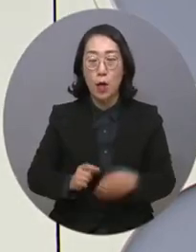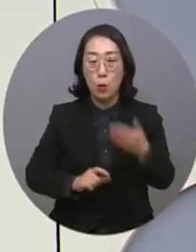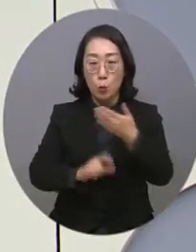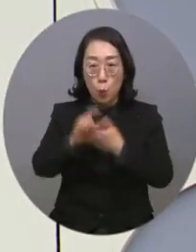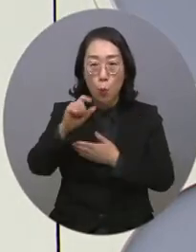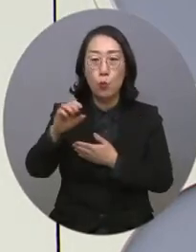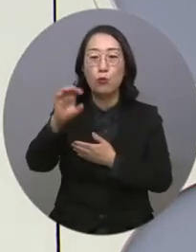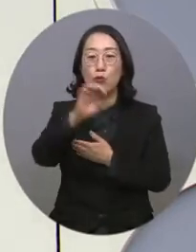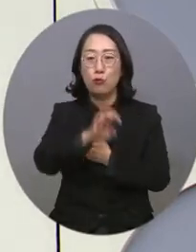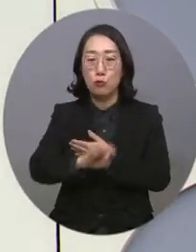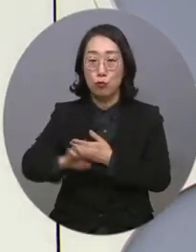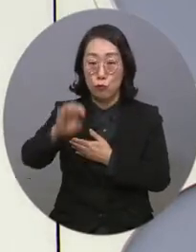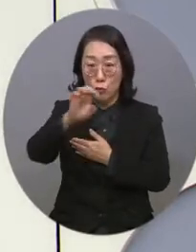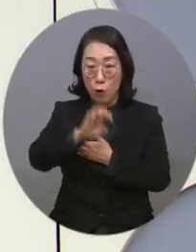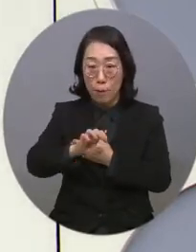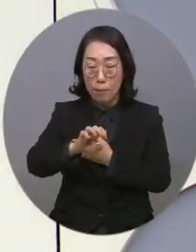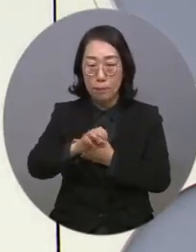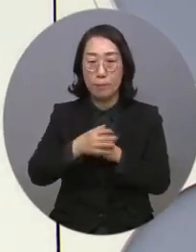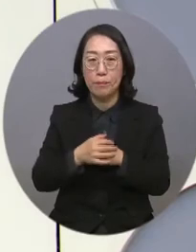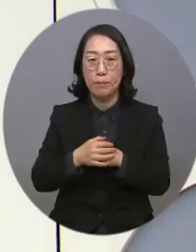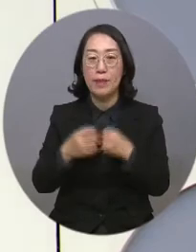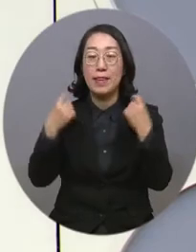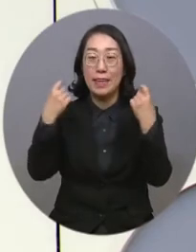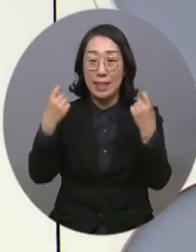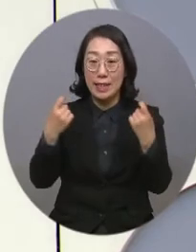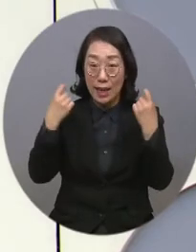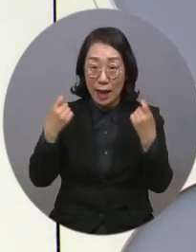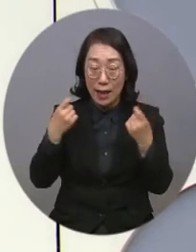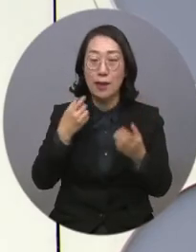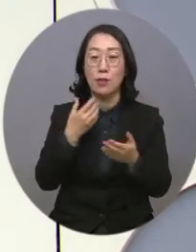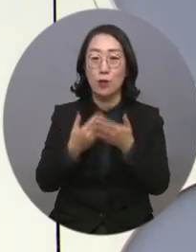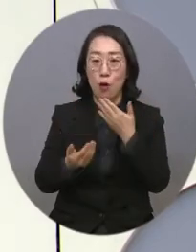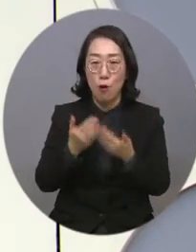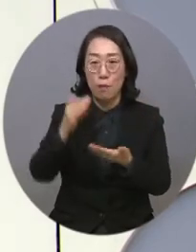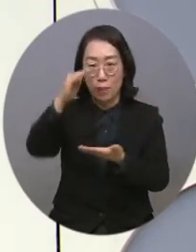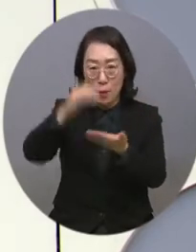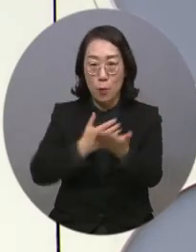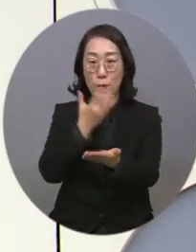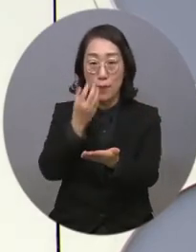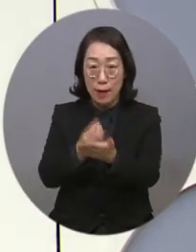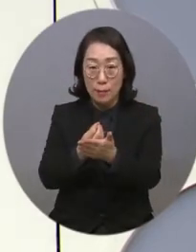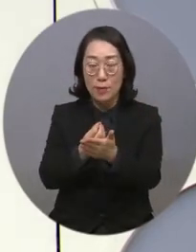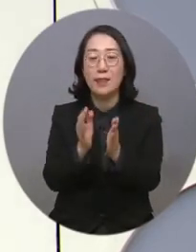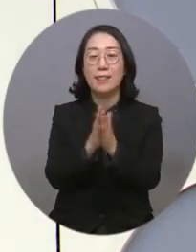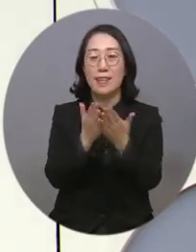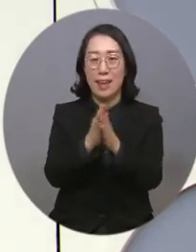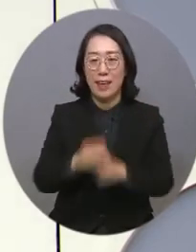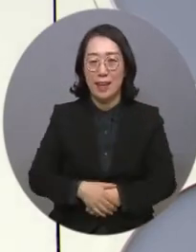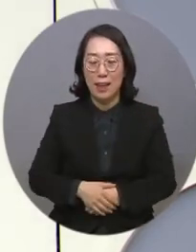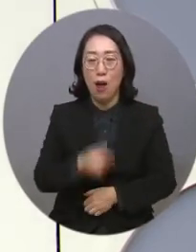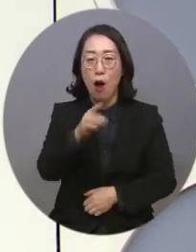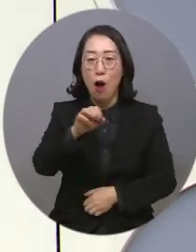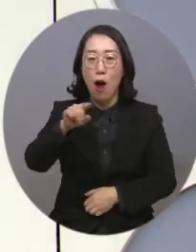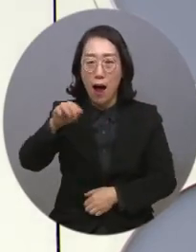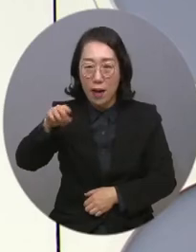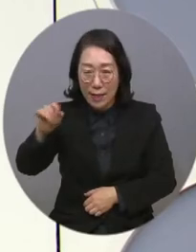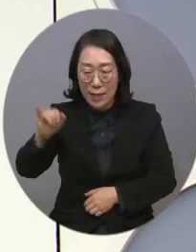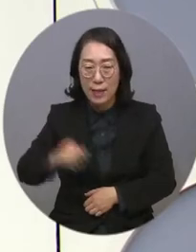그 러시아를 8번, 뭐 체코를 수십 번, 헝가리, 뭐 폴란드, 세르비아,